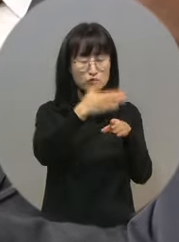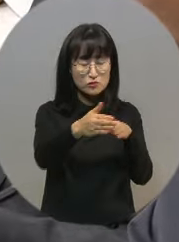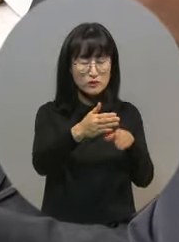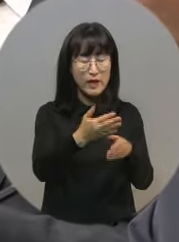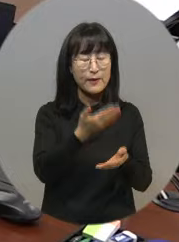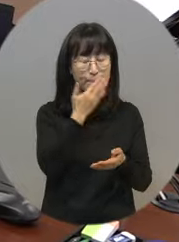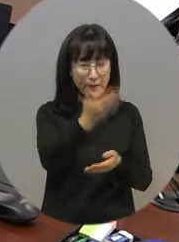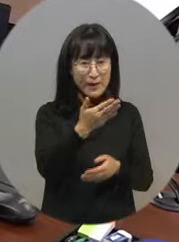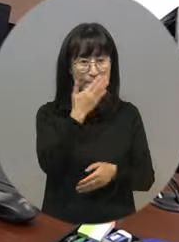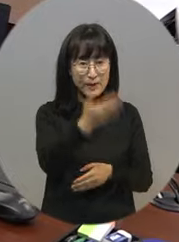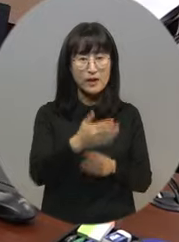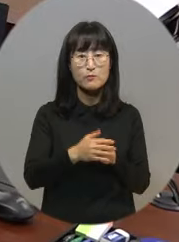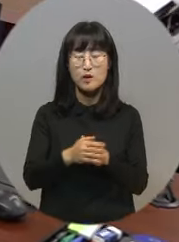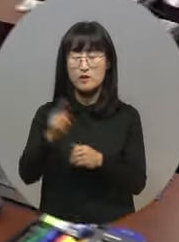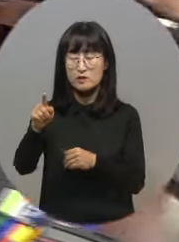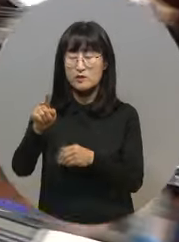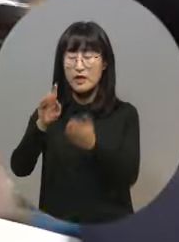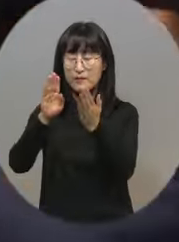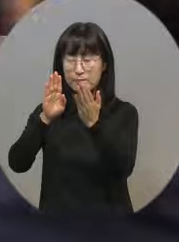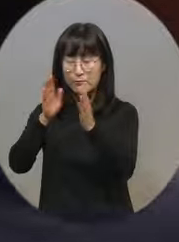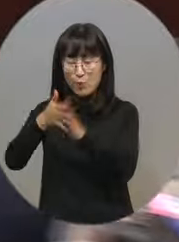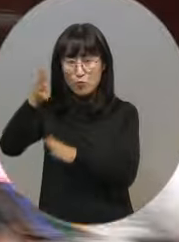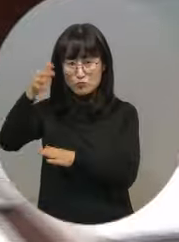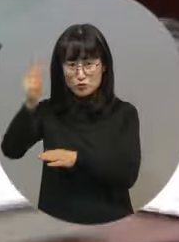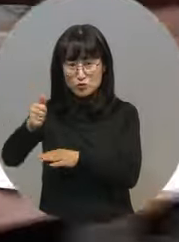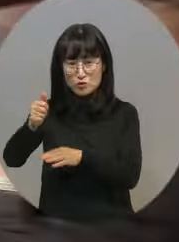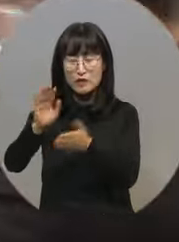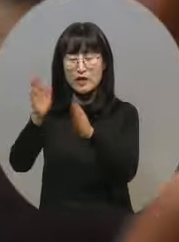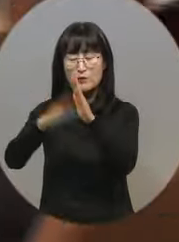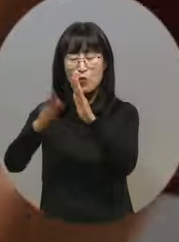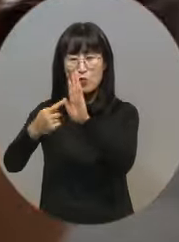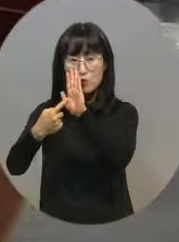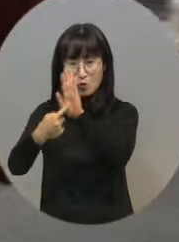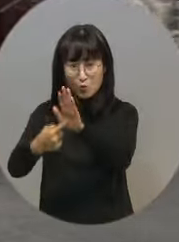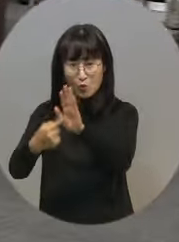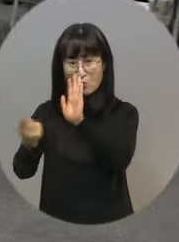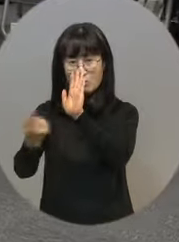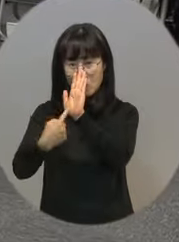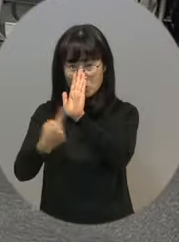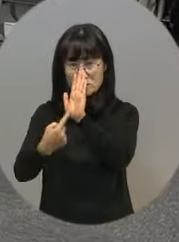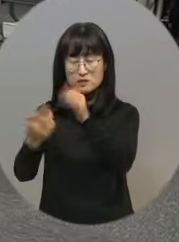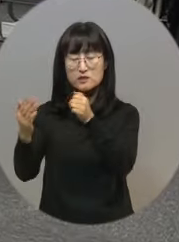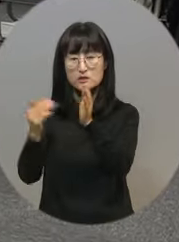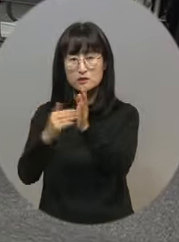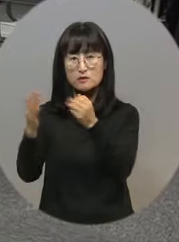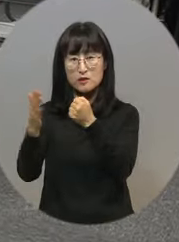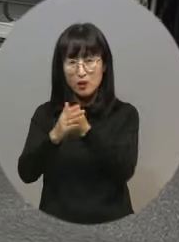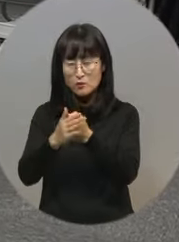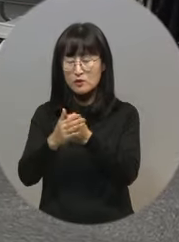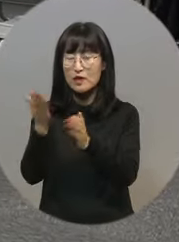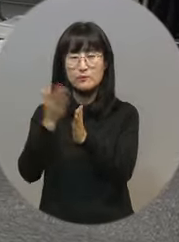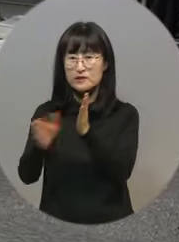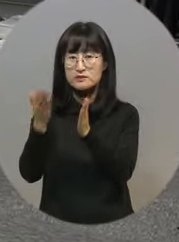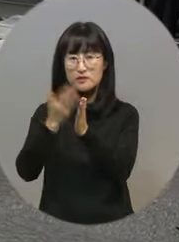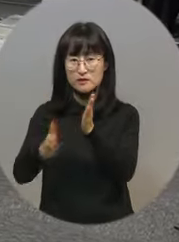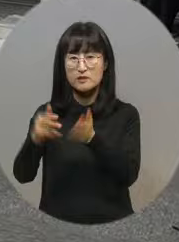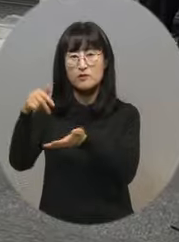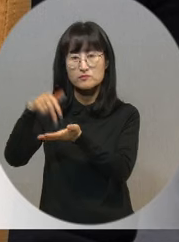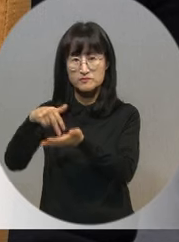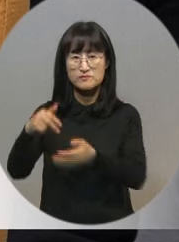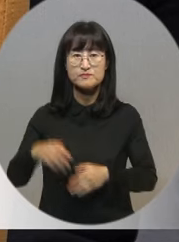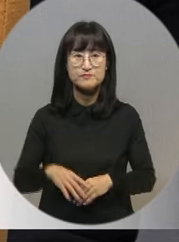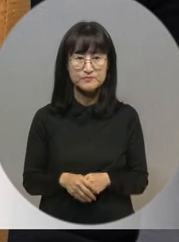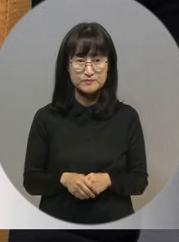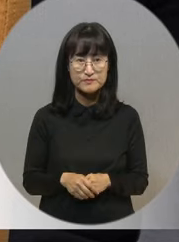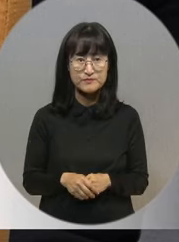주장한 반면 미래 한강 본부는 이미 공고에 명시된 내용인만큼 형평성에 어긋난다는 입장입니다